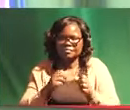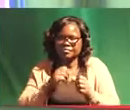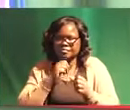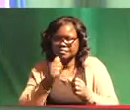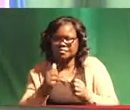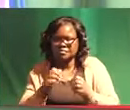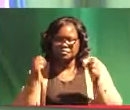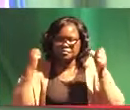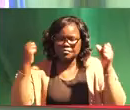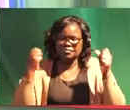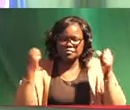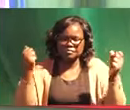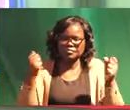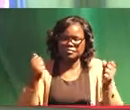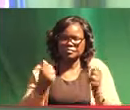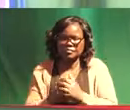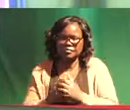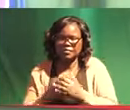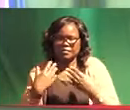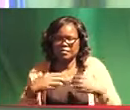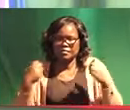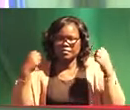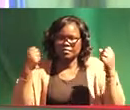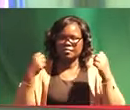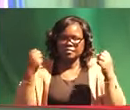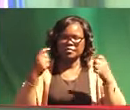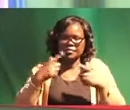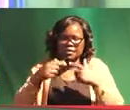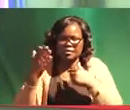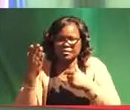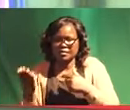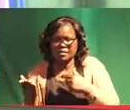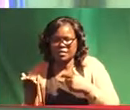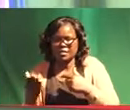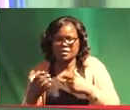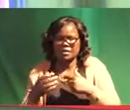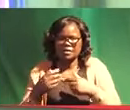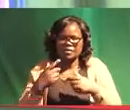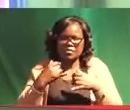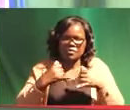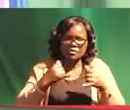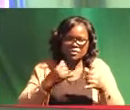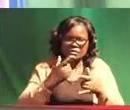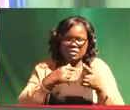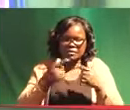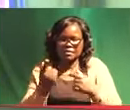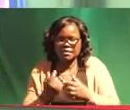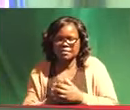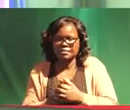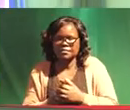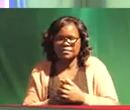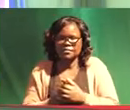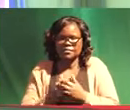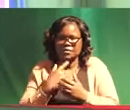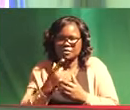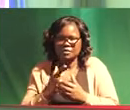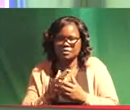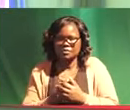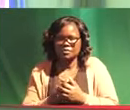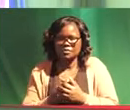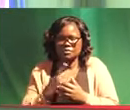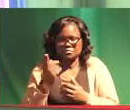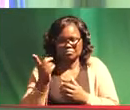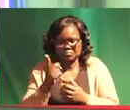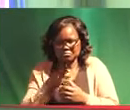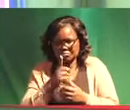na maandamano. Watu wa maandamano wakiingia hapa, kuna alikuwa ananjaribu. Akaambiwa wewe utapata cha